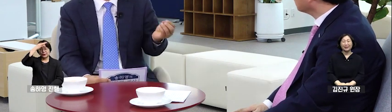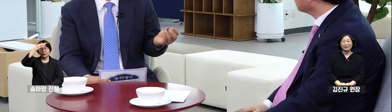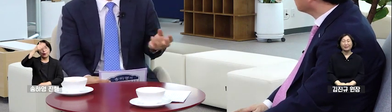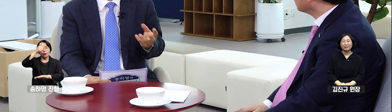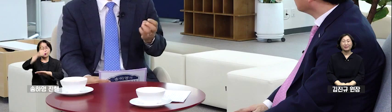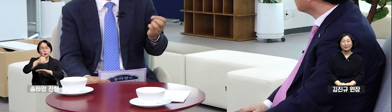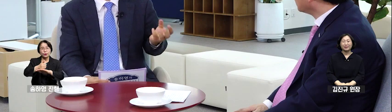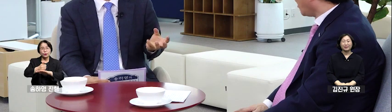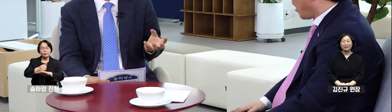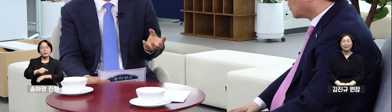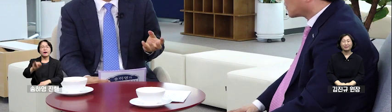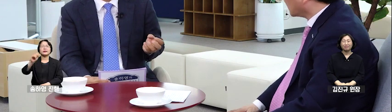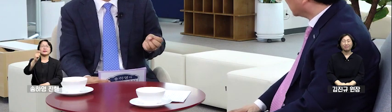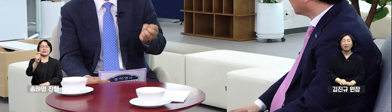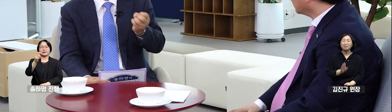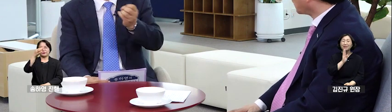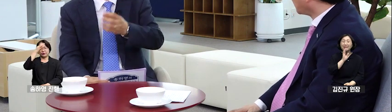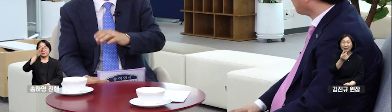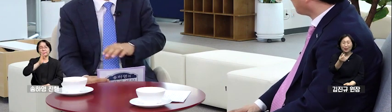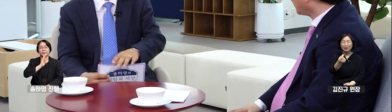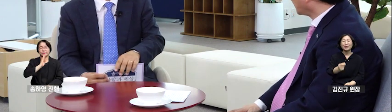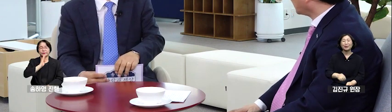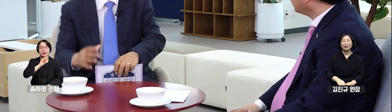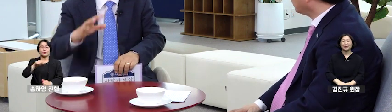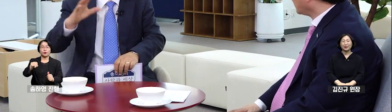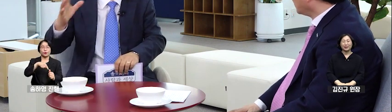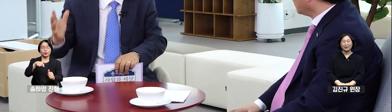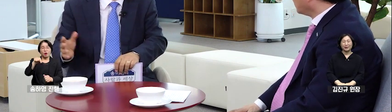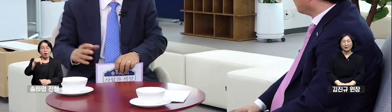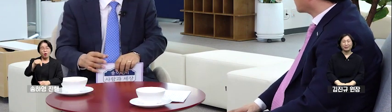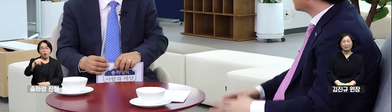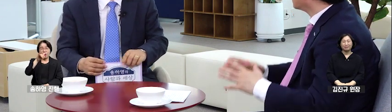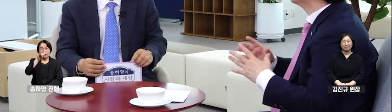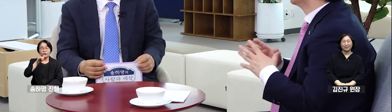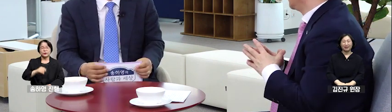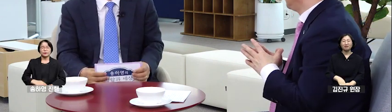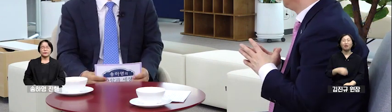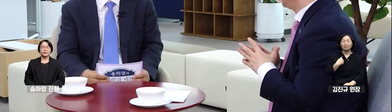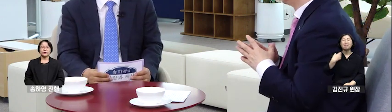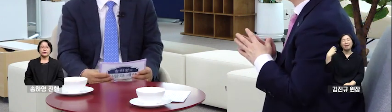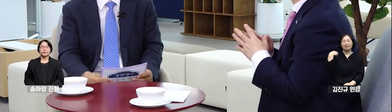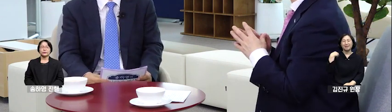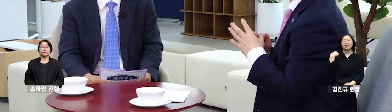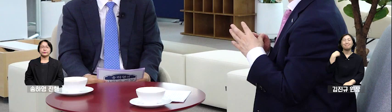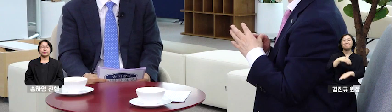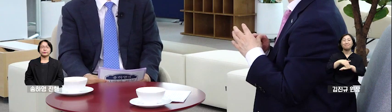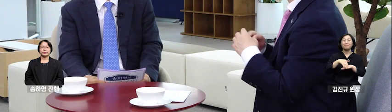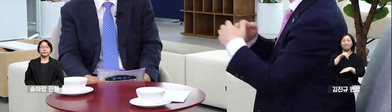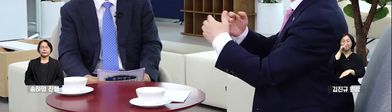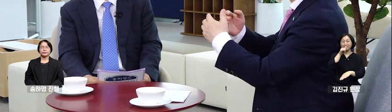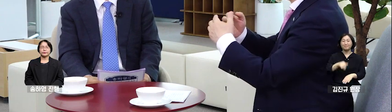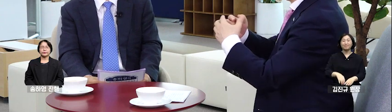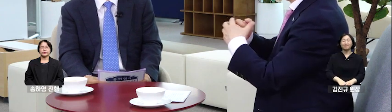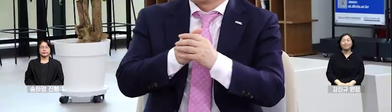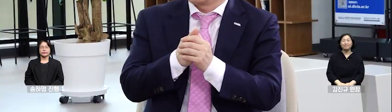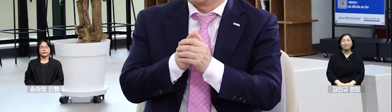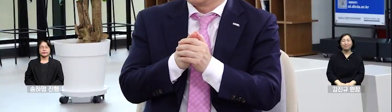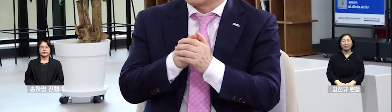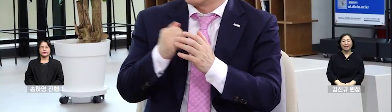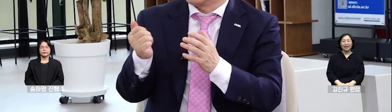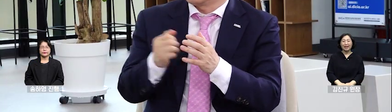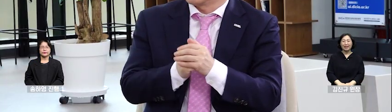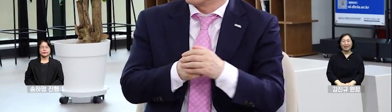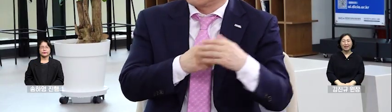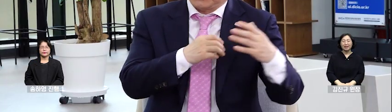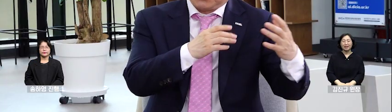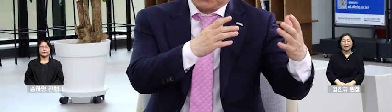결국 머그 it 기침 같은 말해 줘 네 그런 교육도 여기서 하나야 저희가 하려구요 아 그래서 지금도